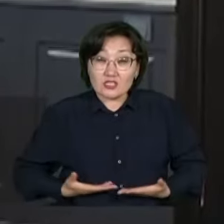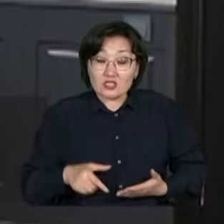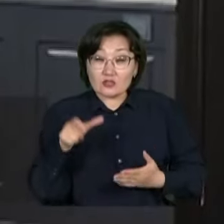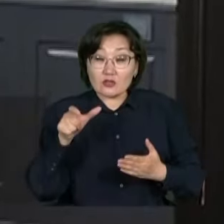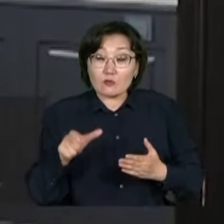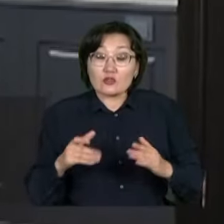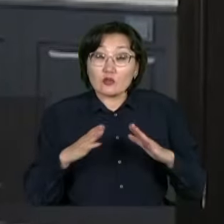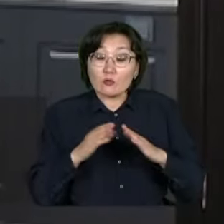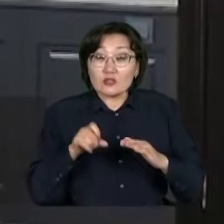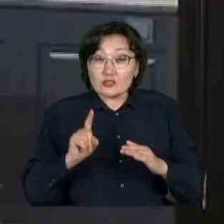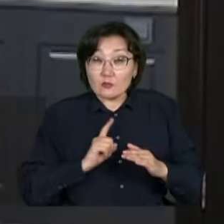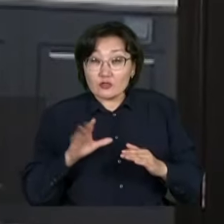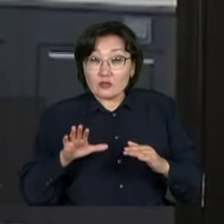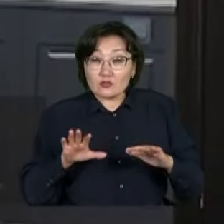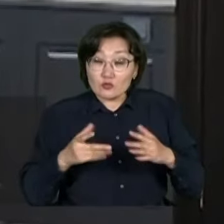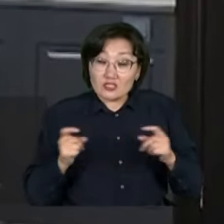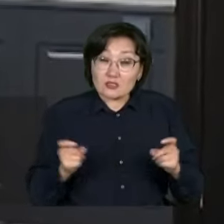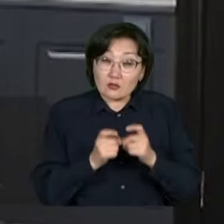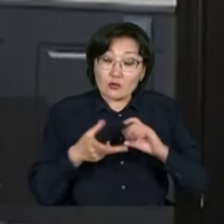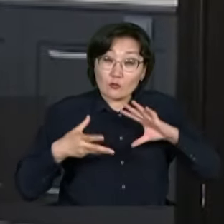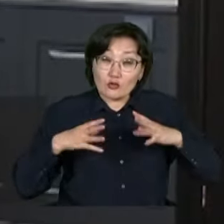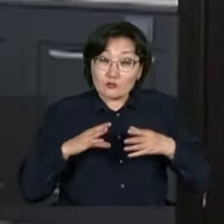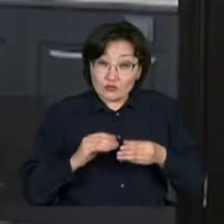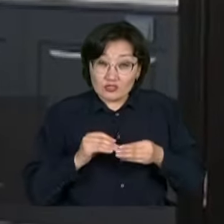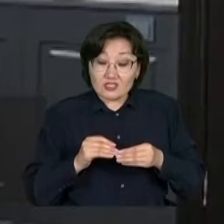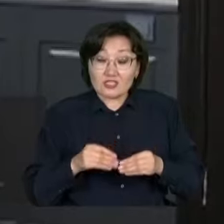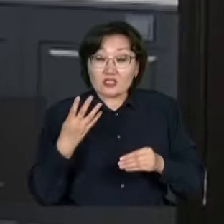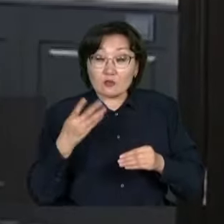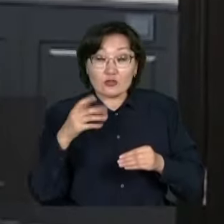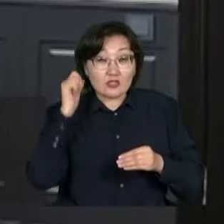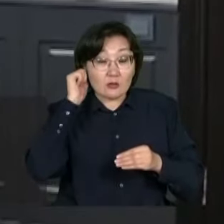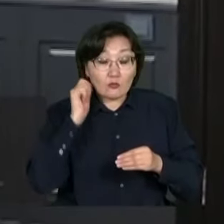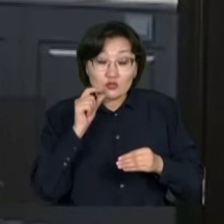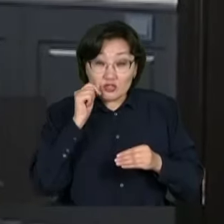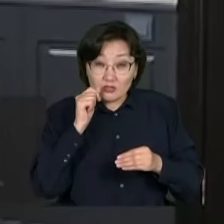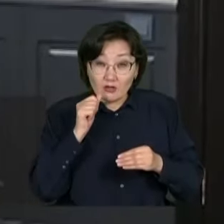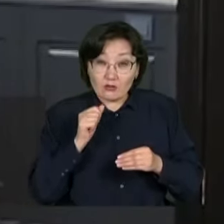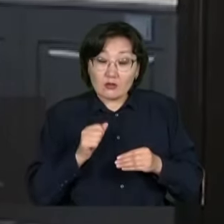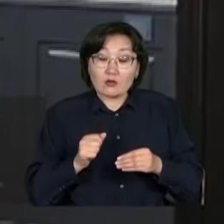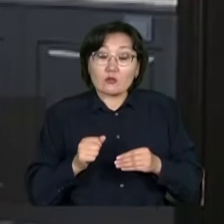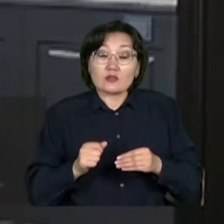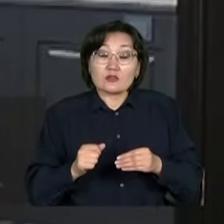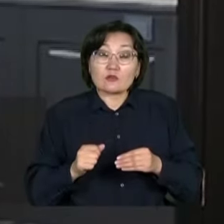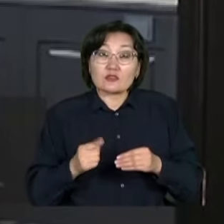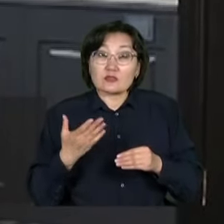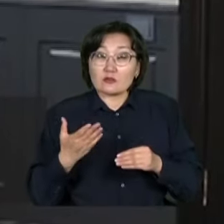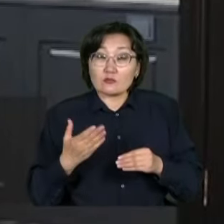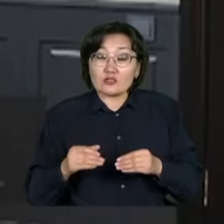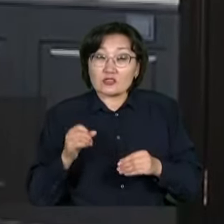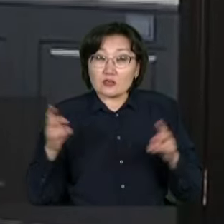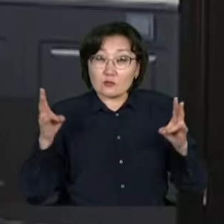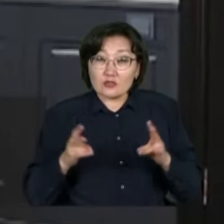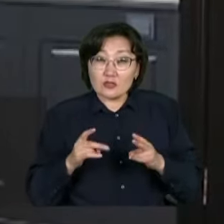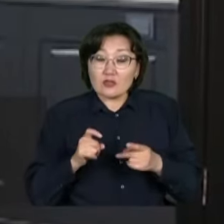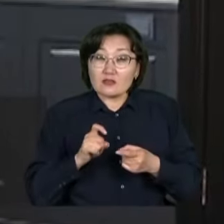и охранником произошел конфликт, в результате чего 45-летний мужчина нанес секьюрити телесные повреждения,